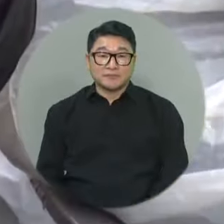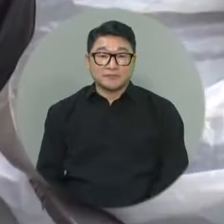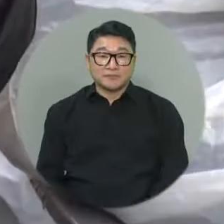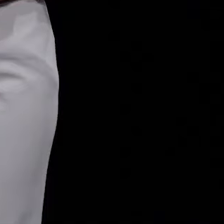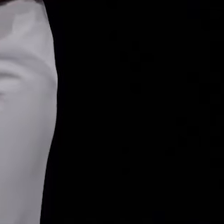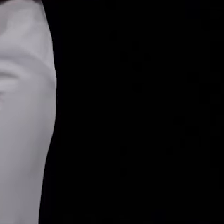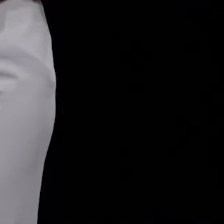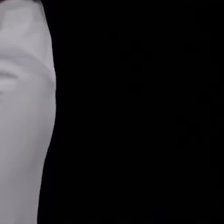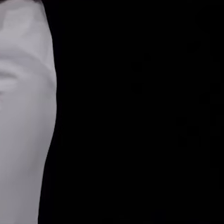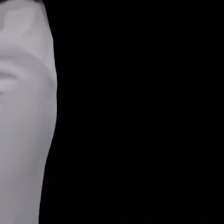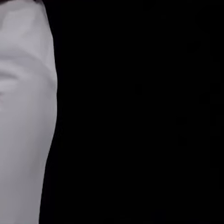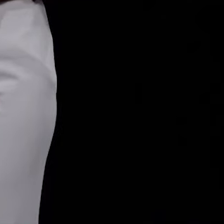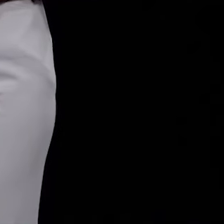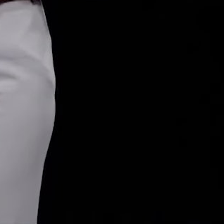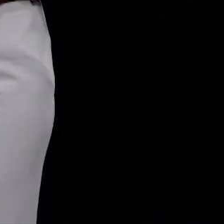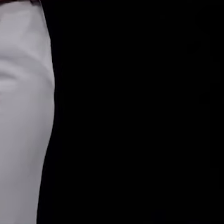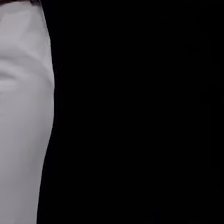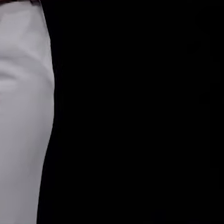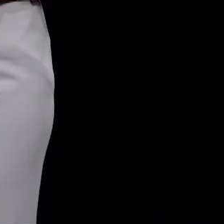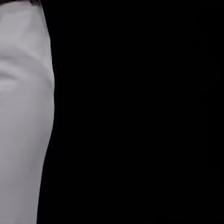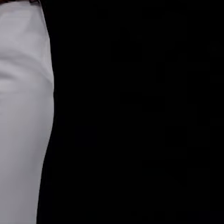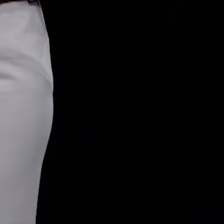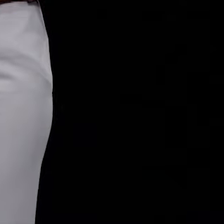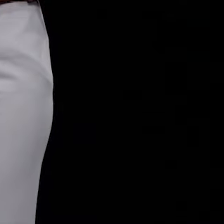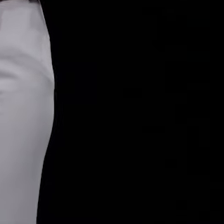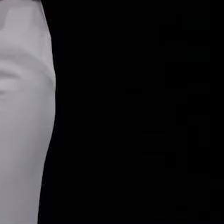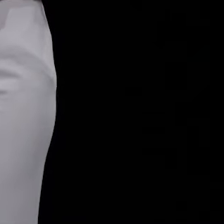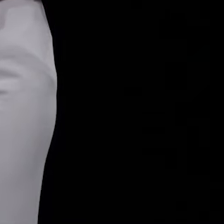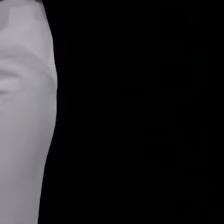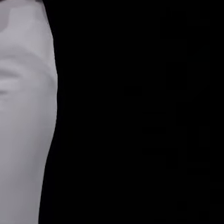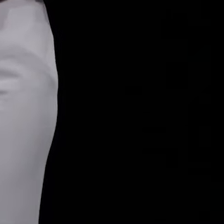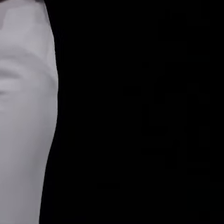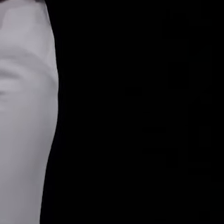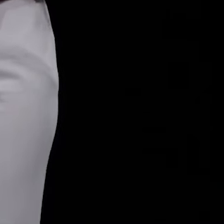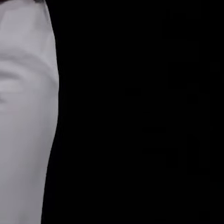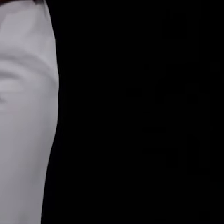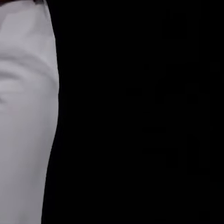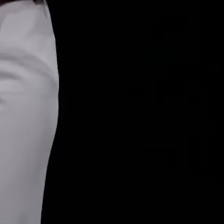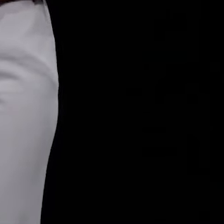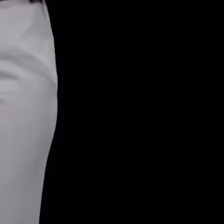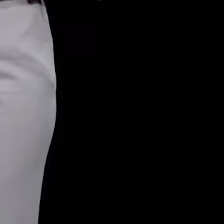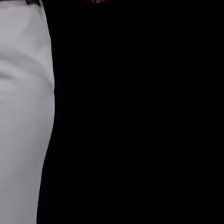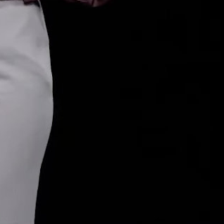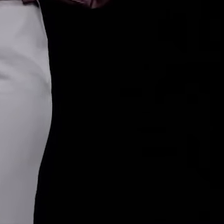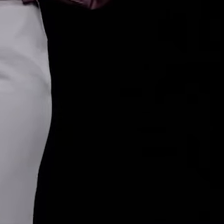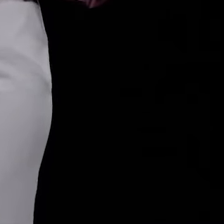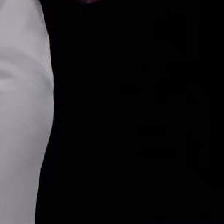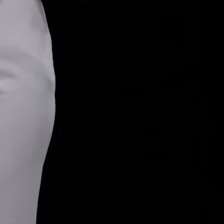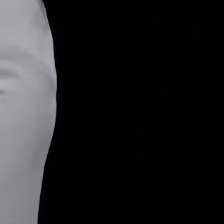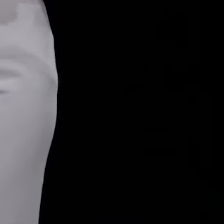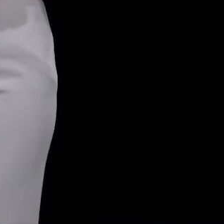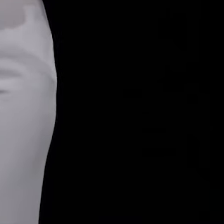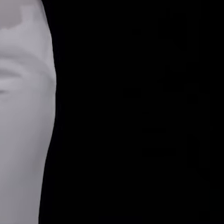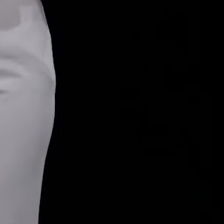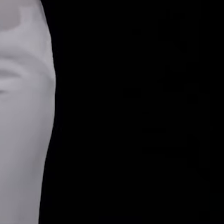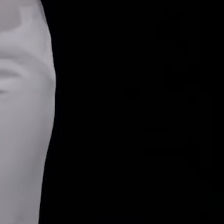천홍입니다. 언제 어디서나 내 손안의 뉴스. 광주 MBC 뉴스 유튜브 구독으로 함께하세요.